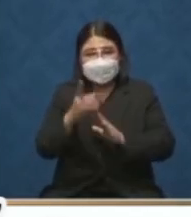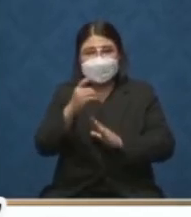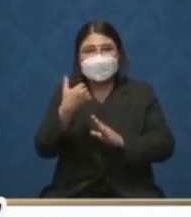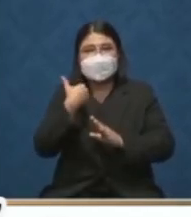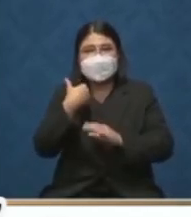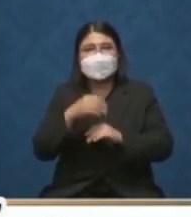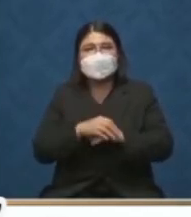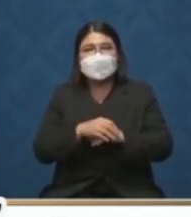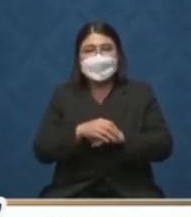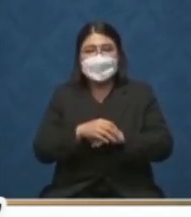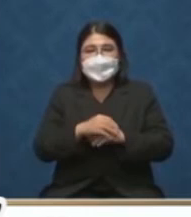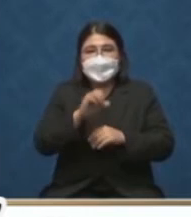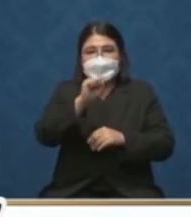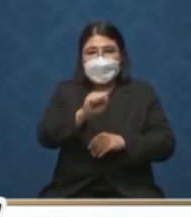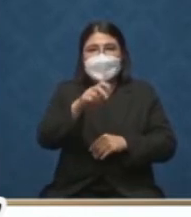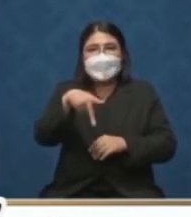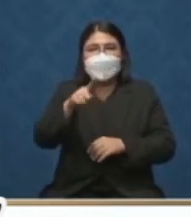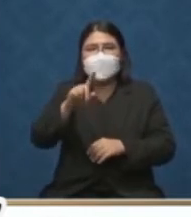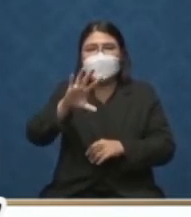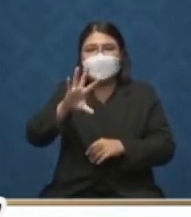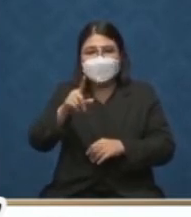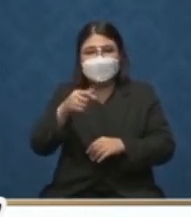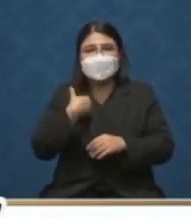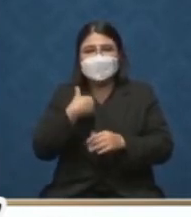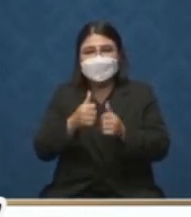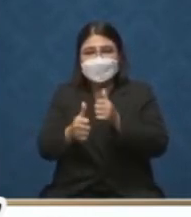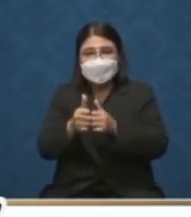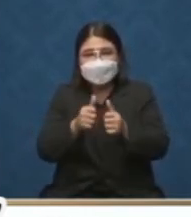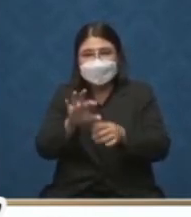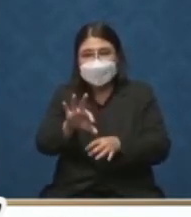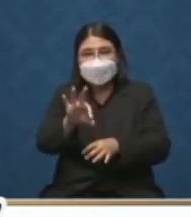านมีการประกาศตั้ง